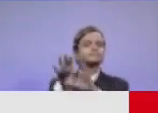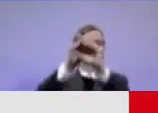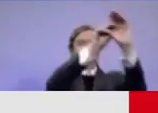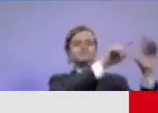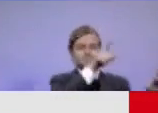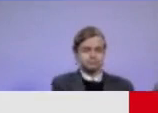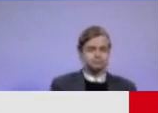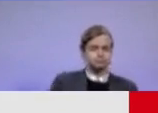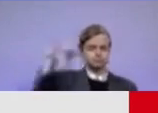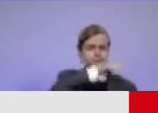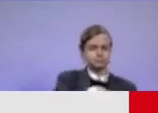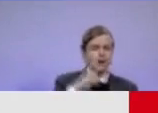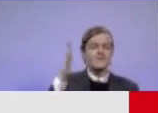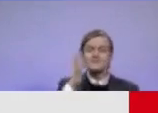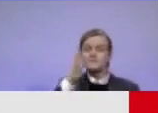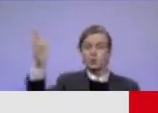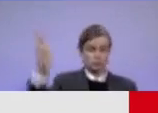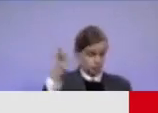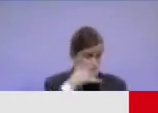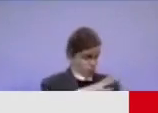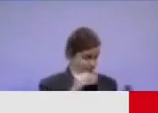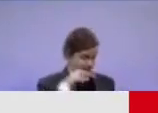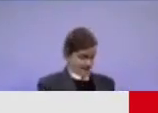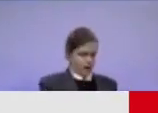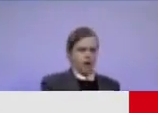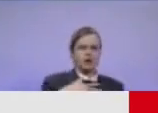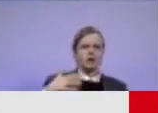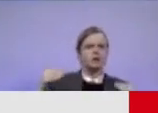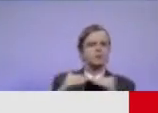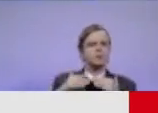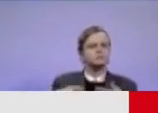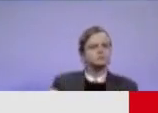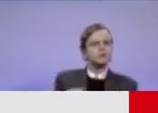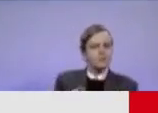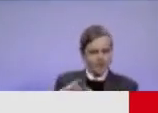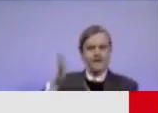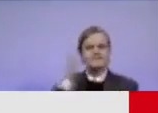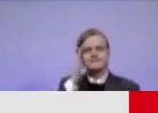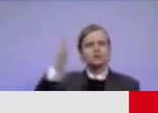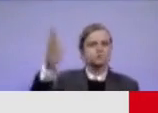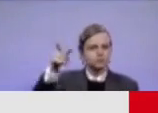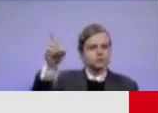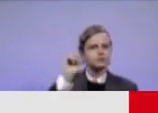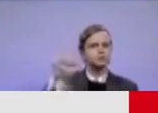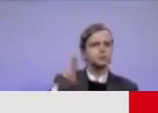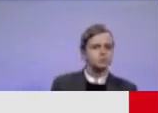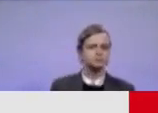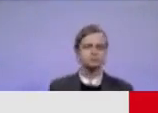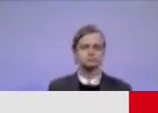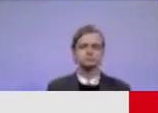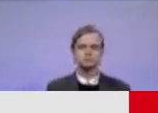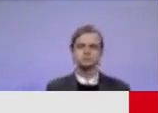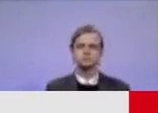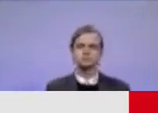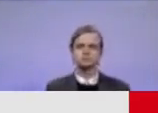bine, indiferent de naționalitate. Orice alt tip de mesaj care contestă valoarea politică a Uniunii